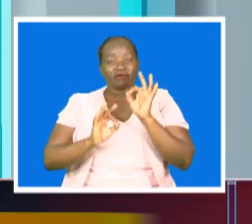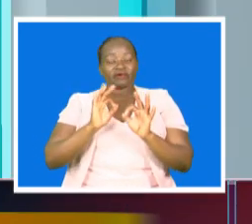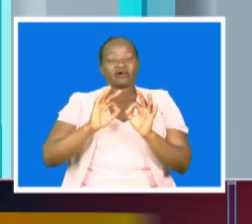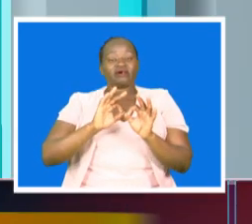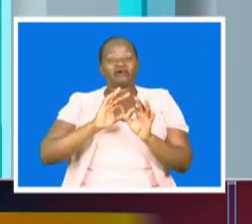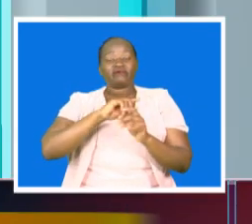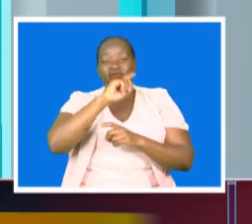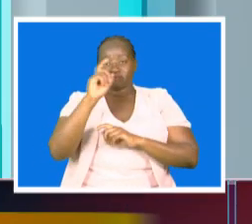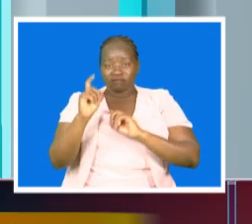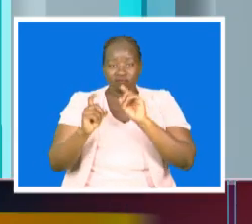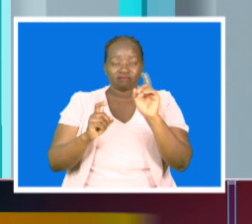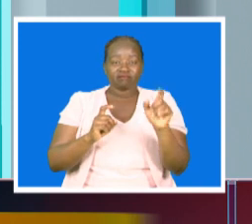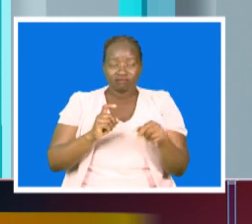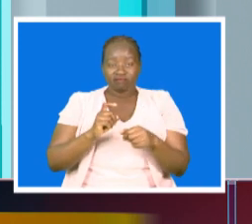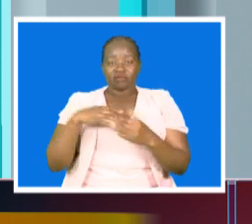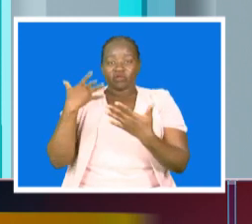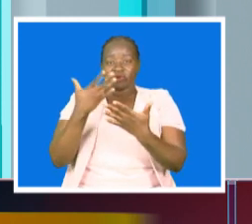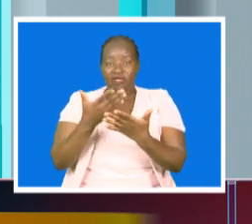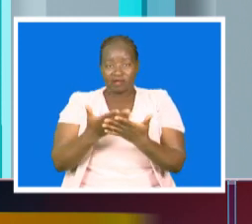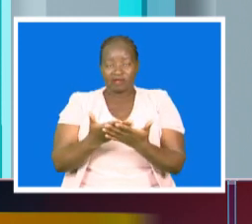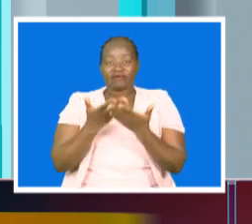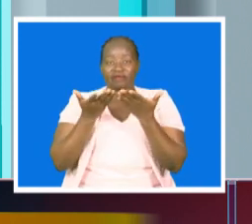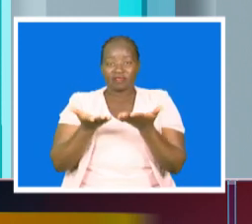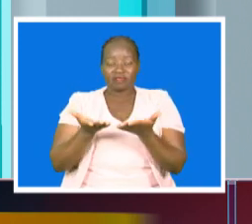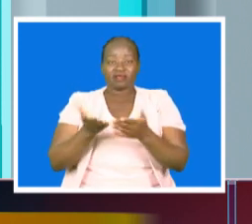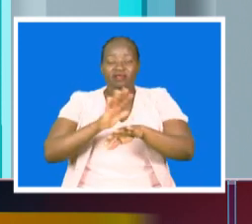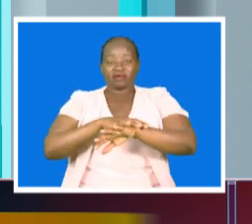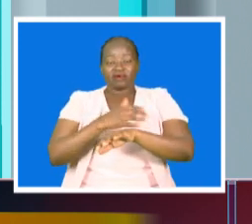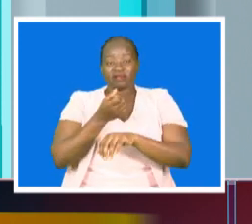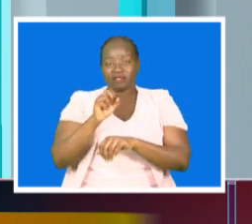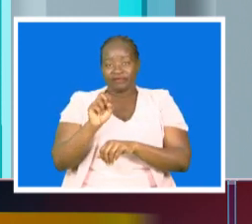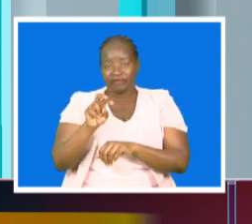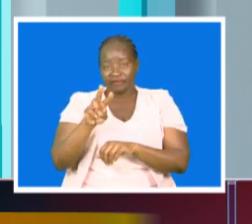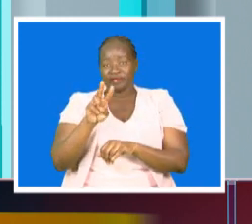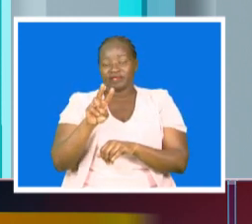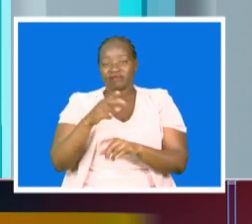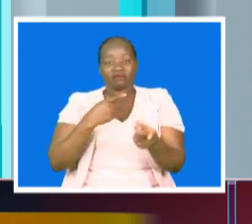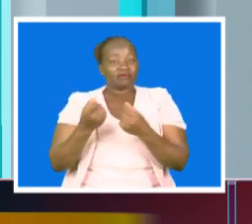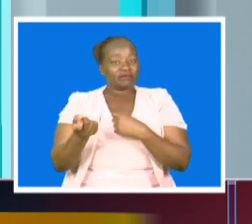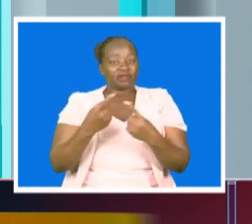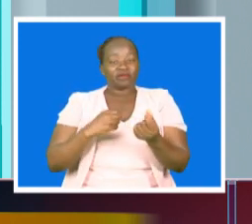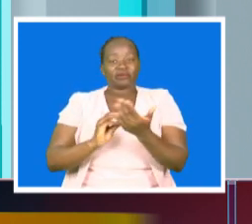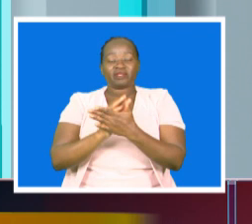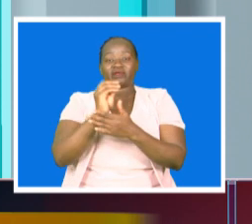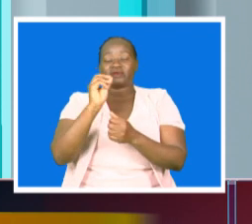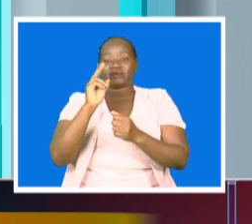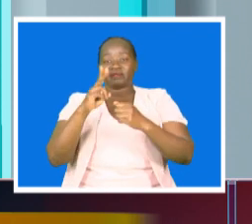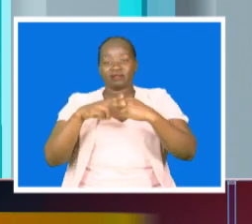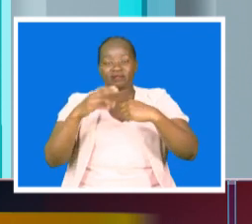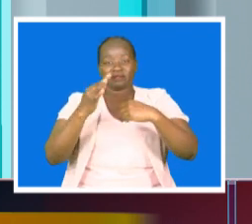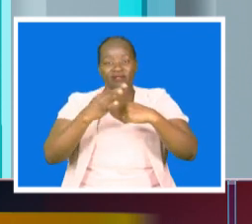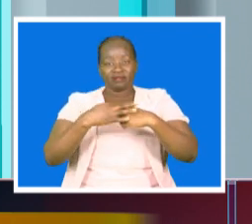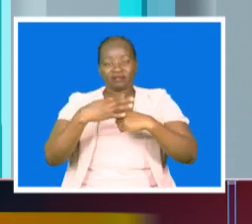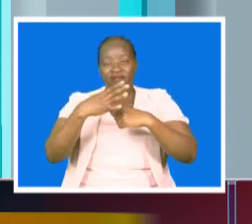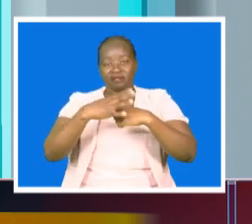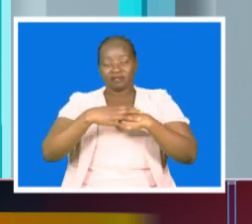kana kaudoro goze. Na wende okoro gaito kinya uko medhe nitu ya mohoro ya Gikuyu TV. Na ututumira dumeri kugelea kifuko mguwaja igine